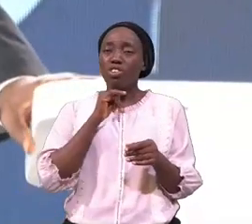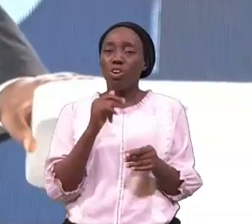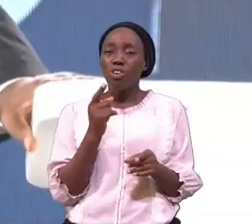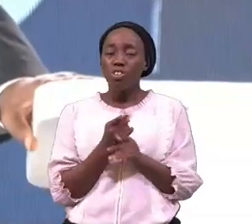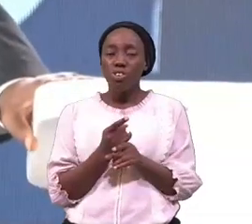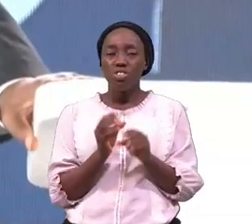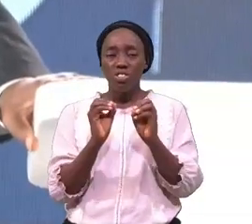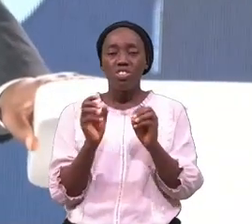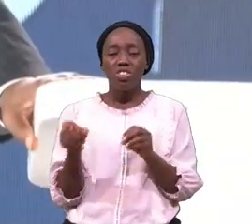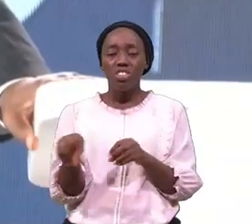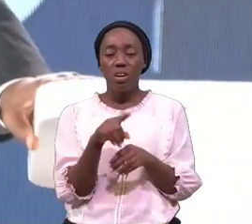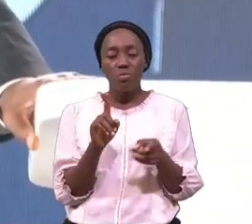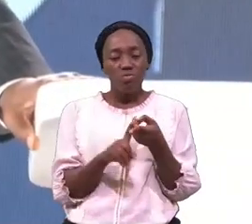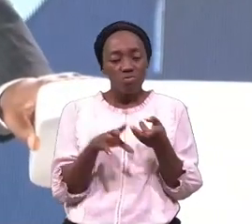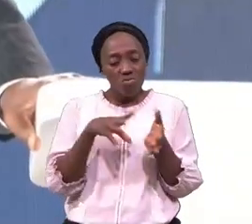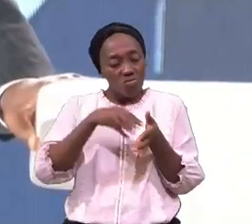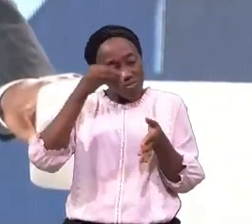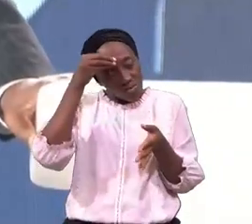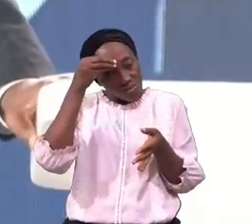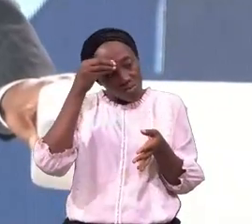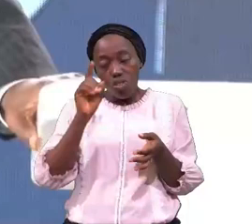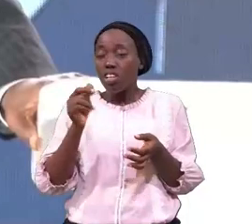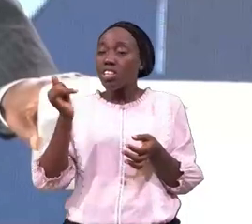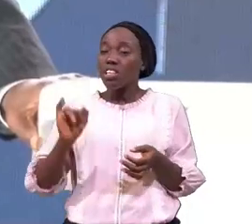Ce n'est pas qu'ils enseignent-leur à apprendre.